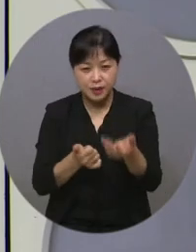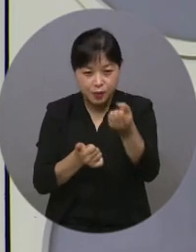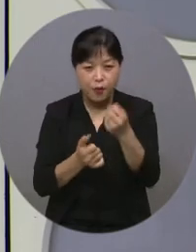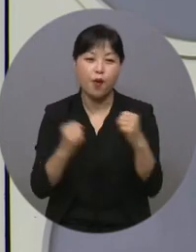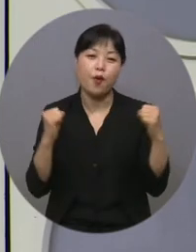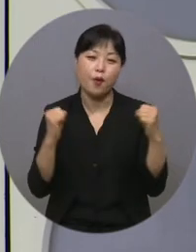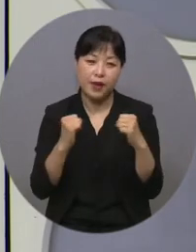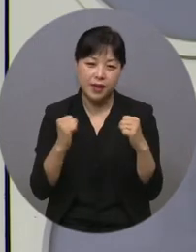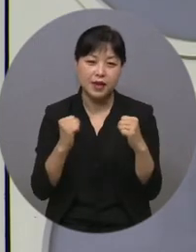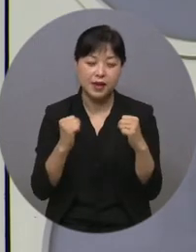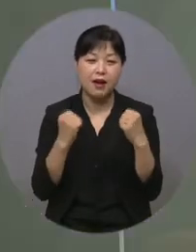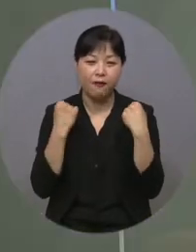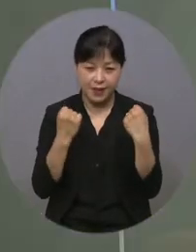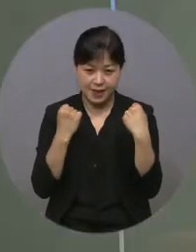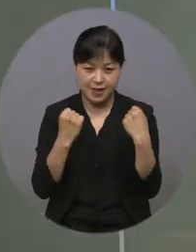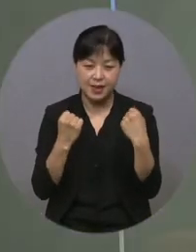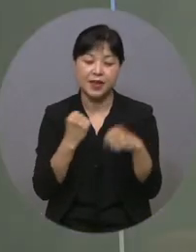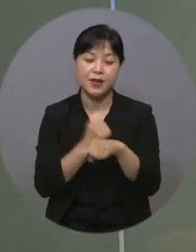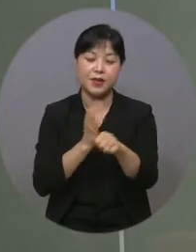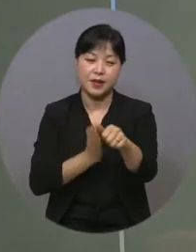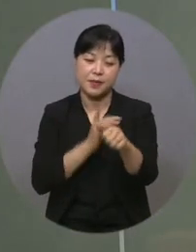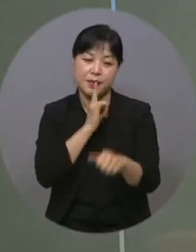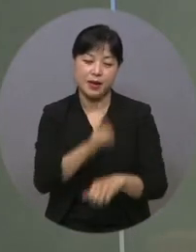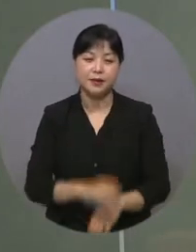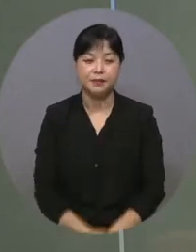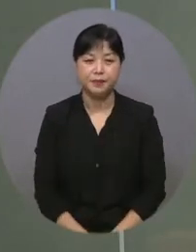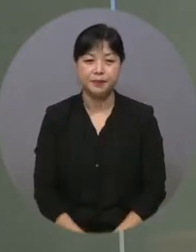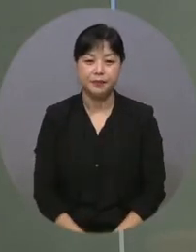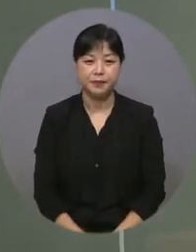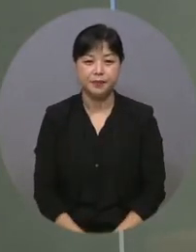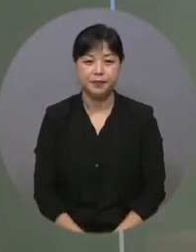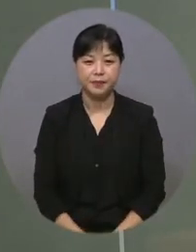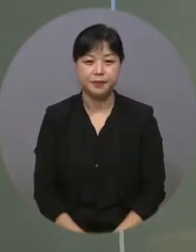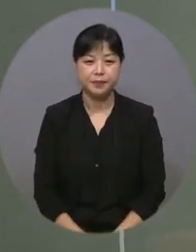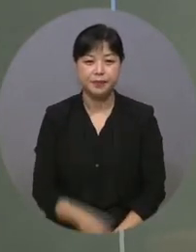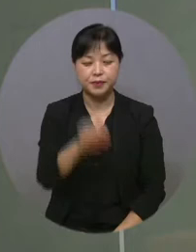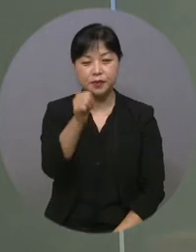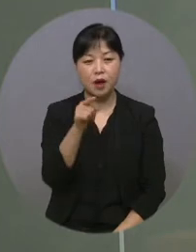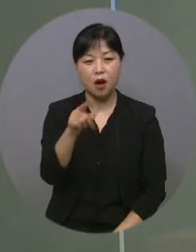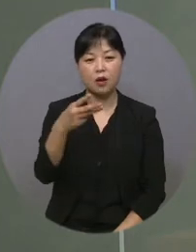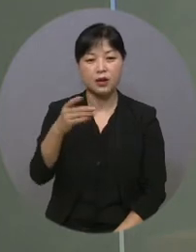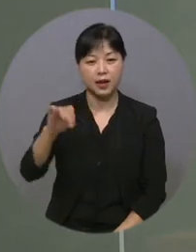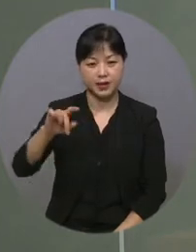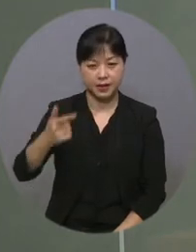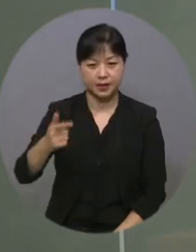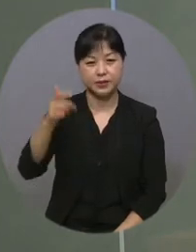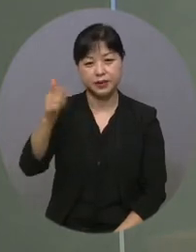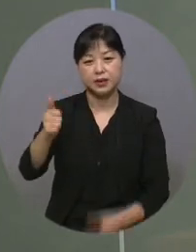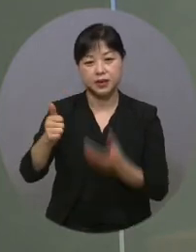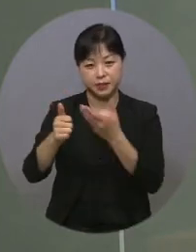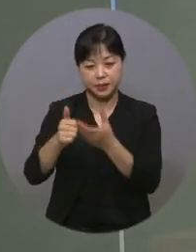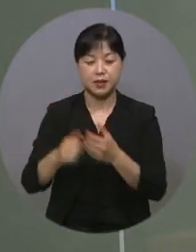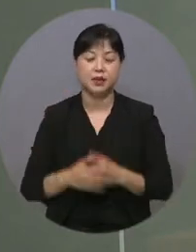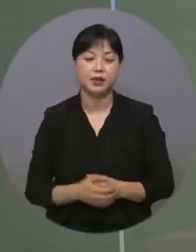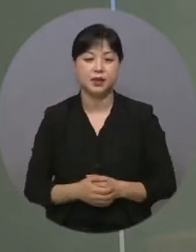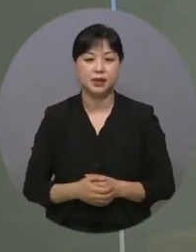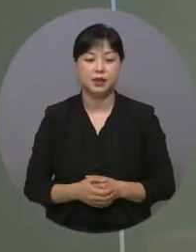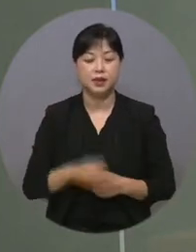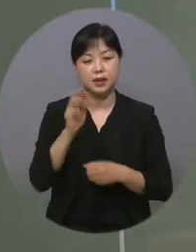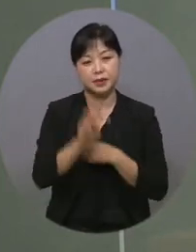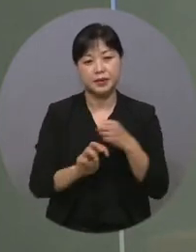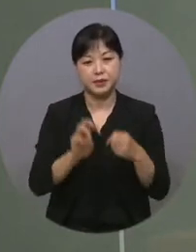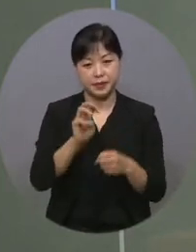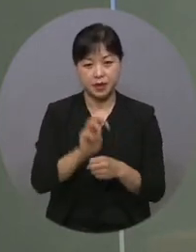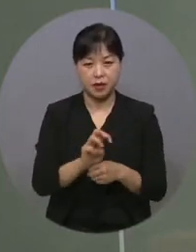싶습니다. 예. 네, 감사합니다. 우리 허택은 박사께서는 네. 한 30여